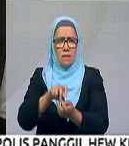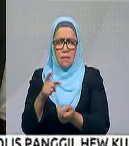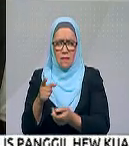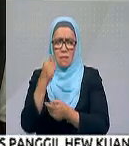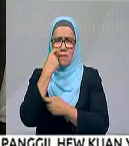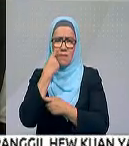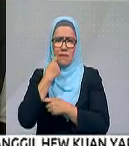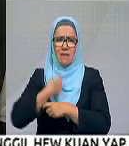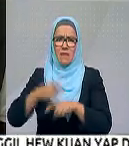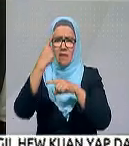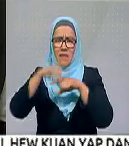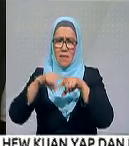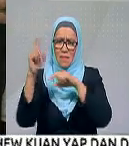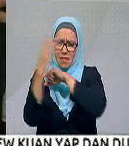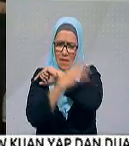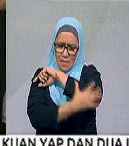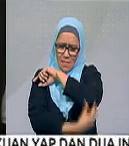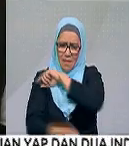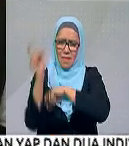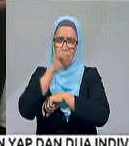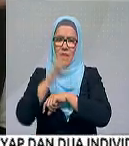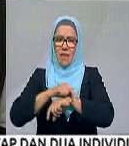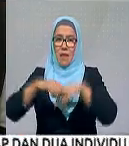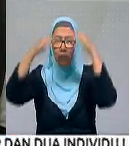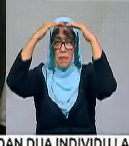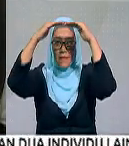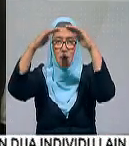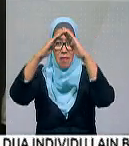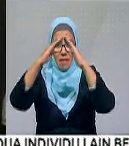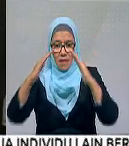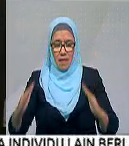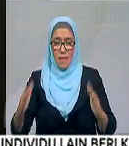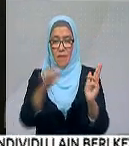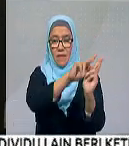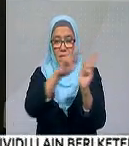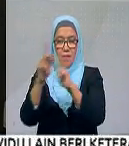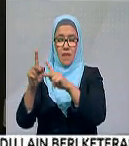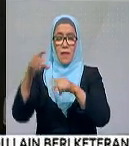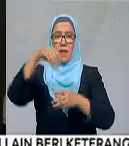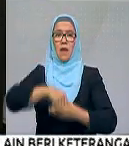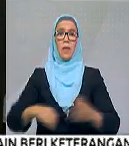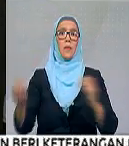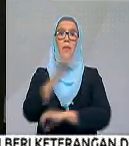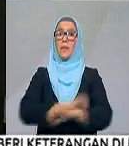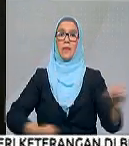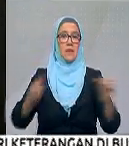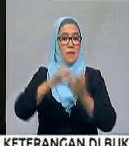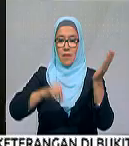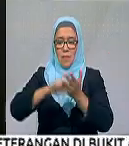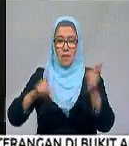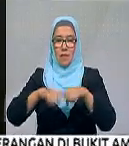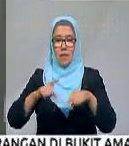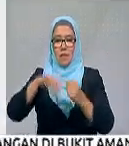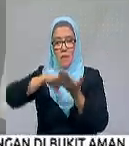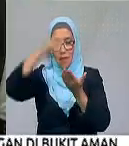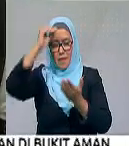sebuah rumah di perkampungan, rumah besar di perkampungan yang dalamnya tak ada apa-apa, kosong. Pelajar tidur di